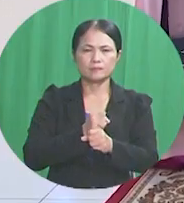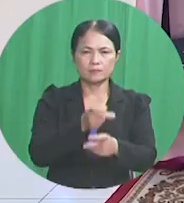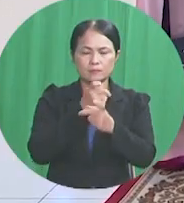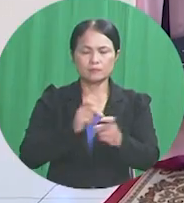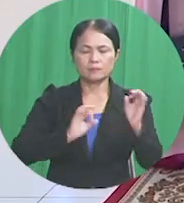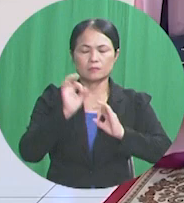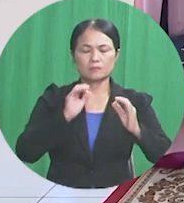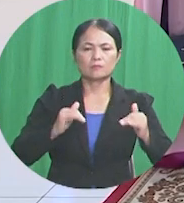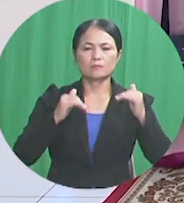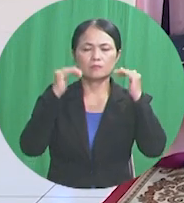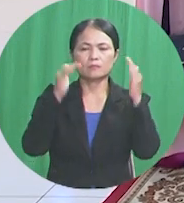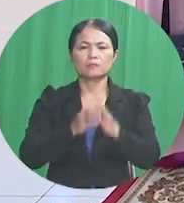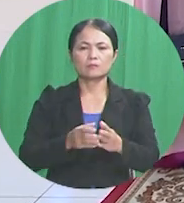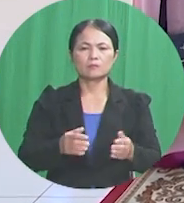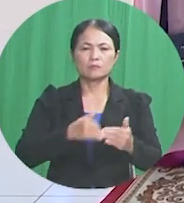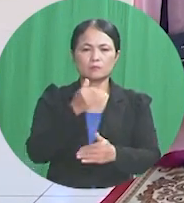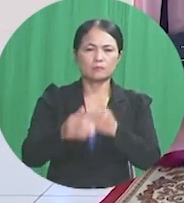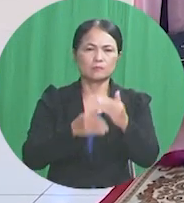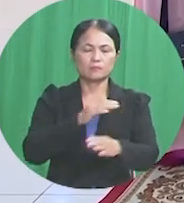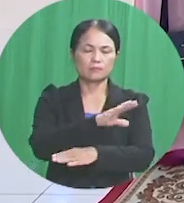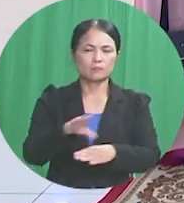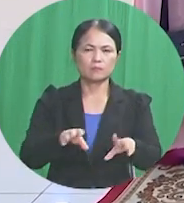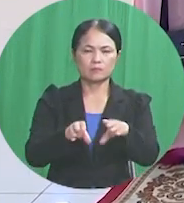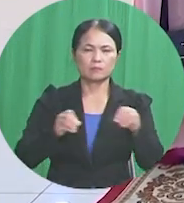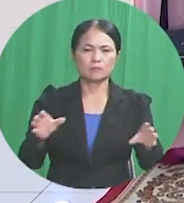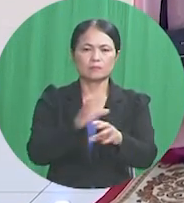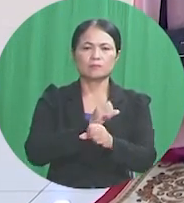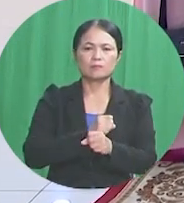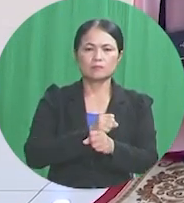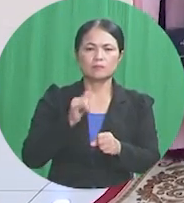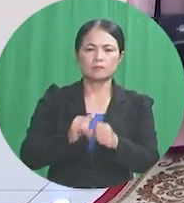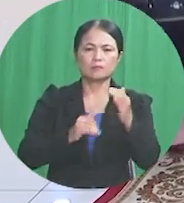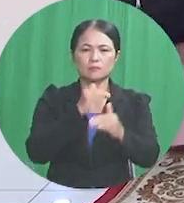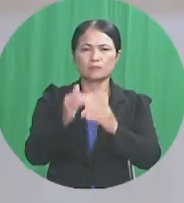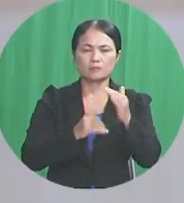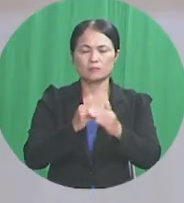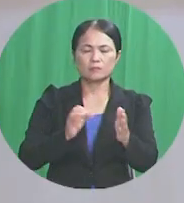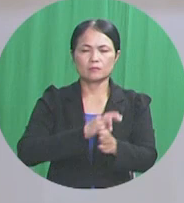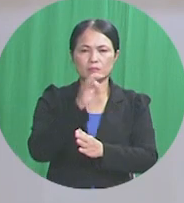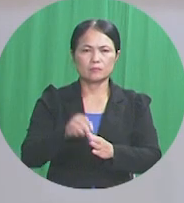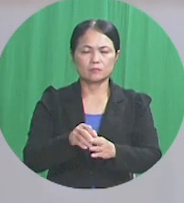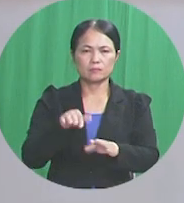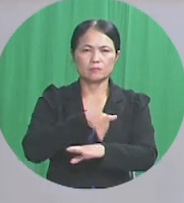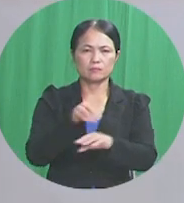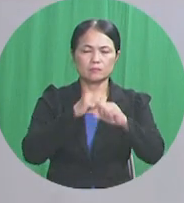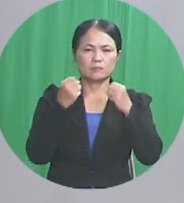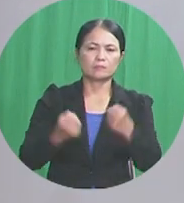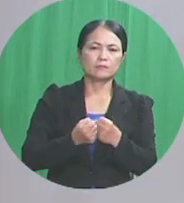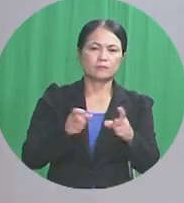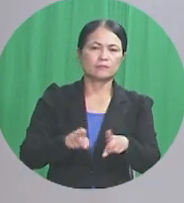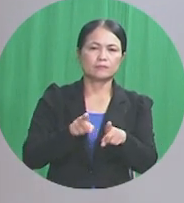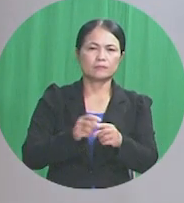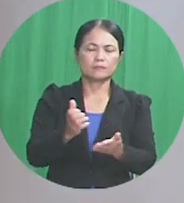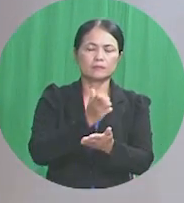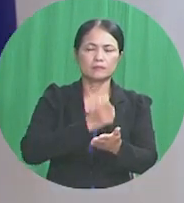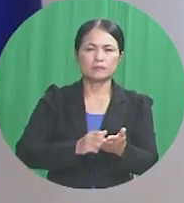វិដំឡៃខ្ពស់ចំពោះវឌ្ឍនភាពដែលកម្ពុជាទទួលបាននៅការអភិវឌ្ឍលើវិស័យសេដ្ឋកិច្ចសង្គមក៏ដូចជាទូ